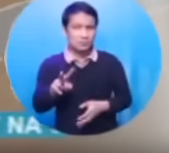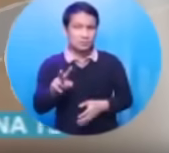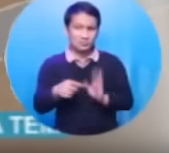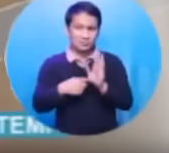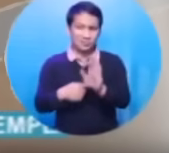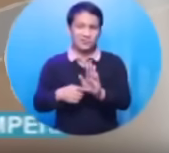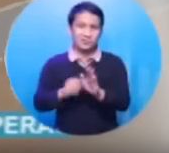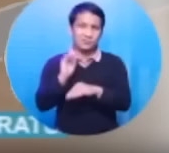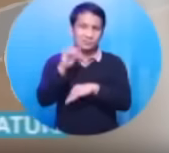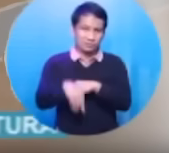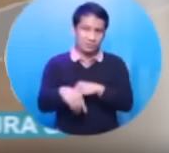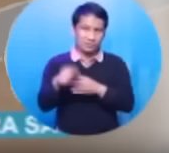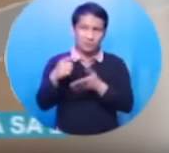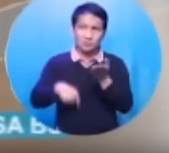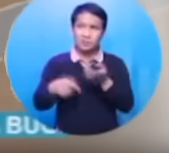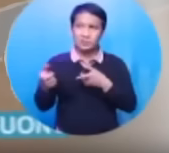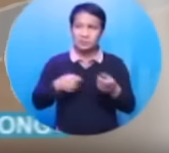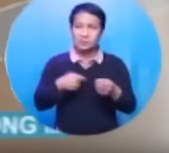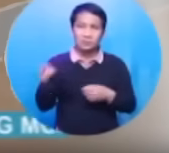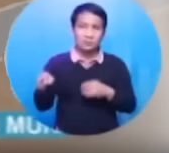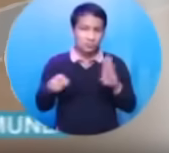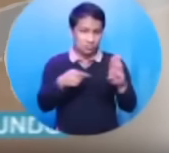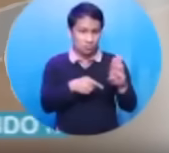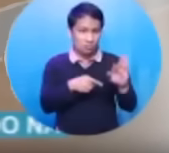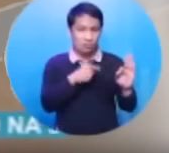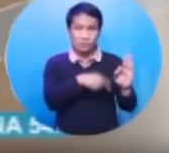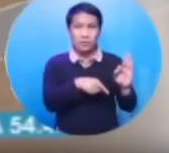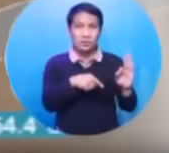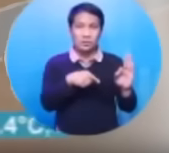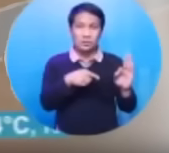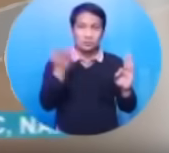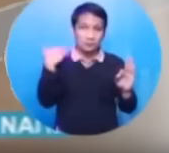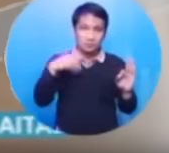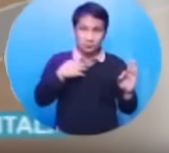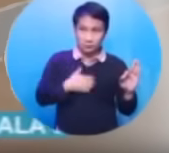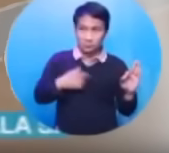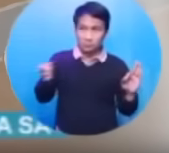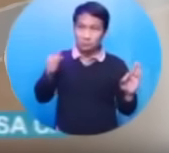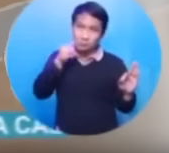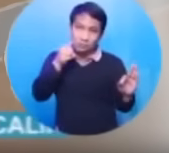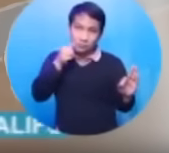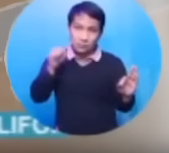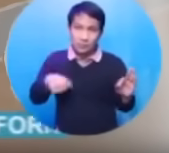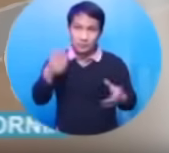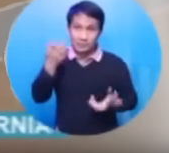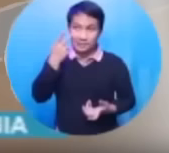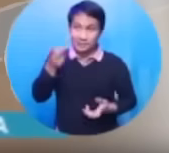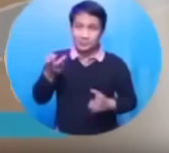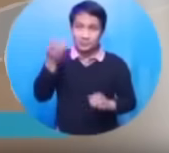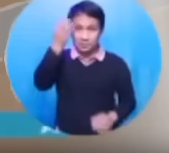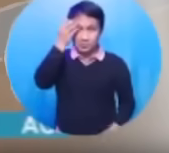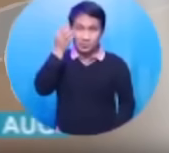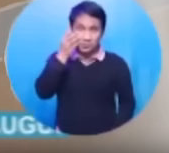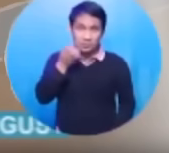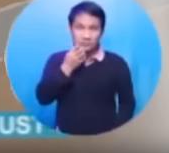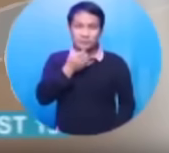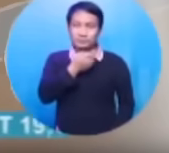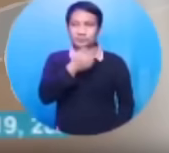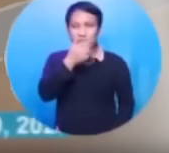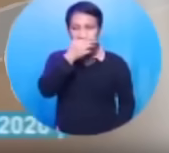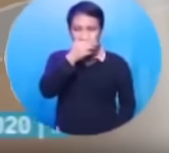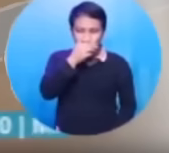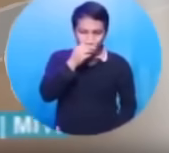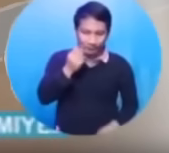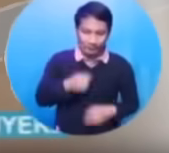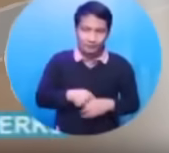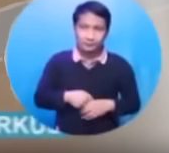po na over and above yung damage na ginawa ng boyfriend ng ating nirereklamo dun okay, sa complainant natin. Ito pa, si boyfriend,